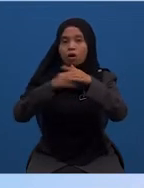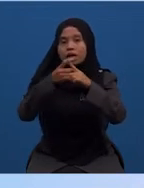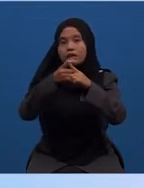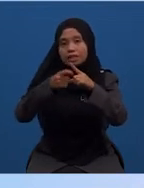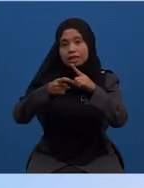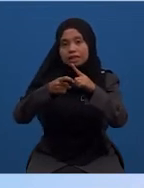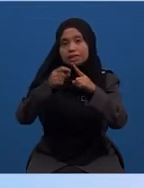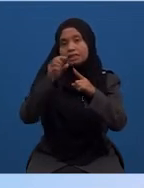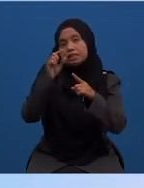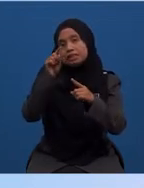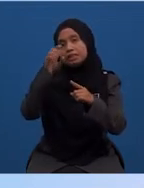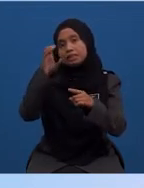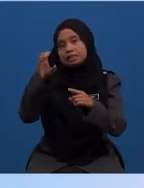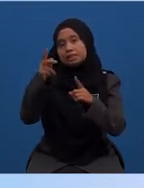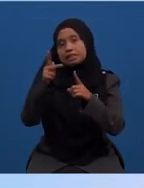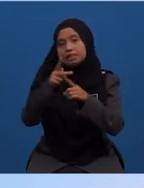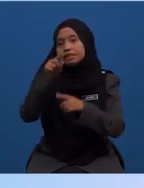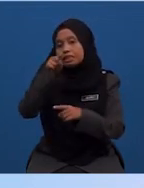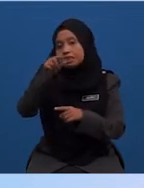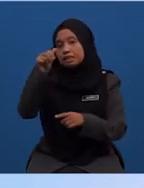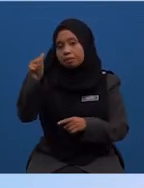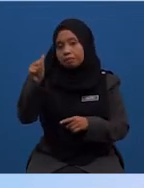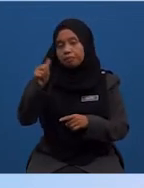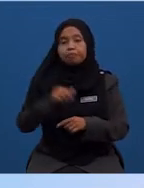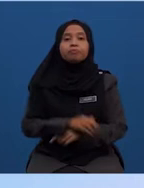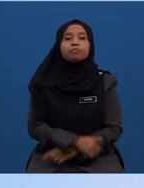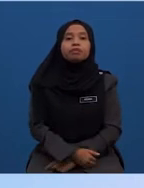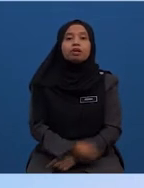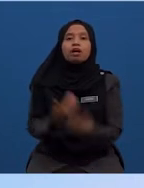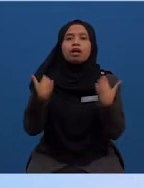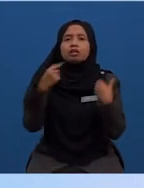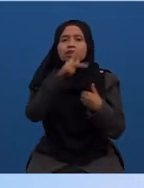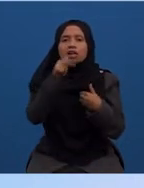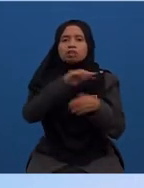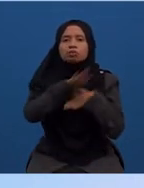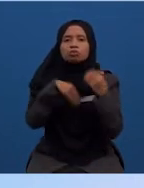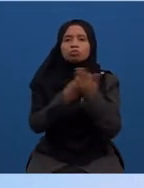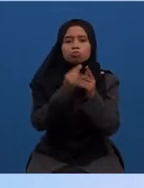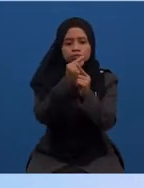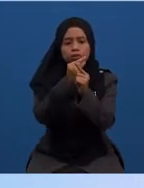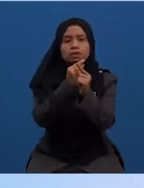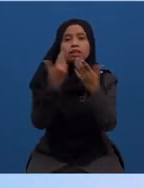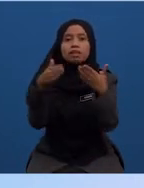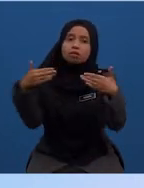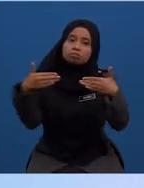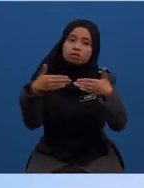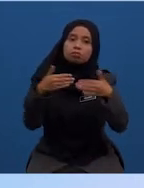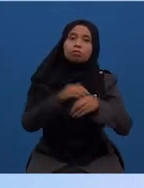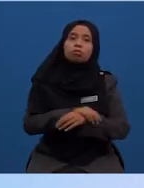dari titik C ke titik A. Ha, adakah semua garisan telah